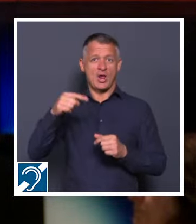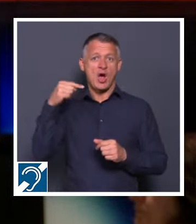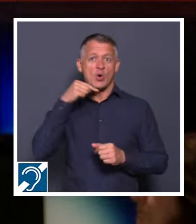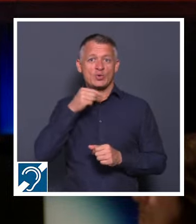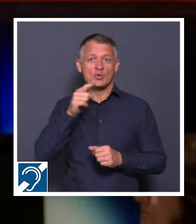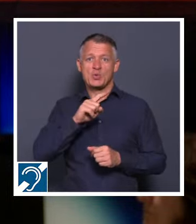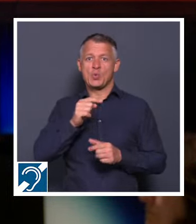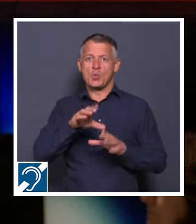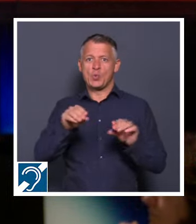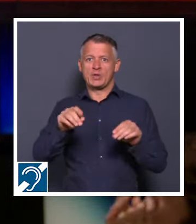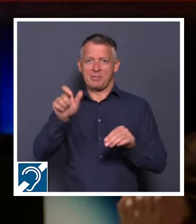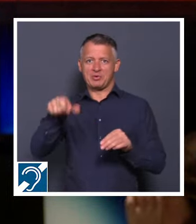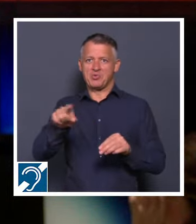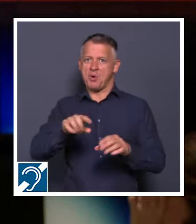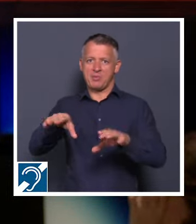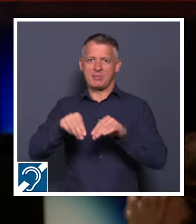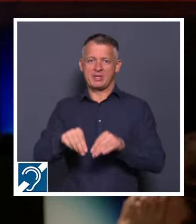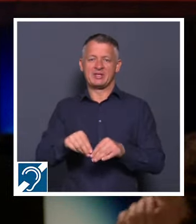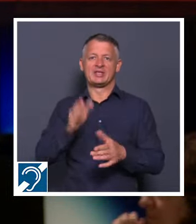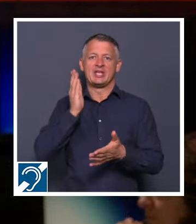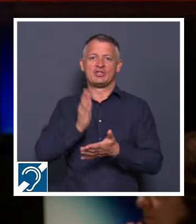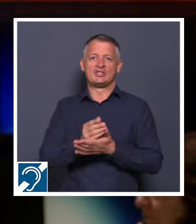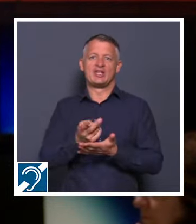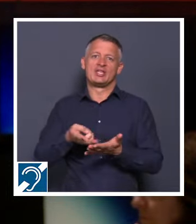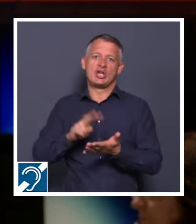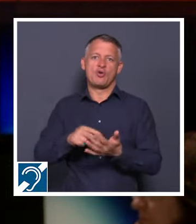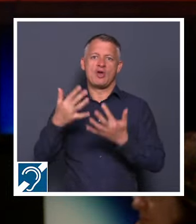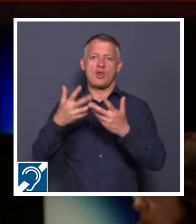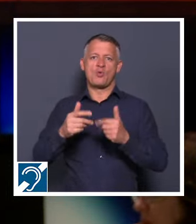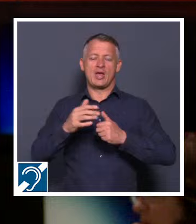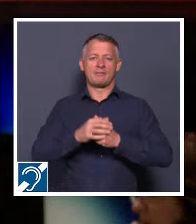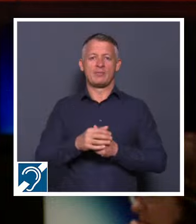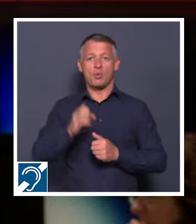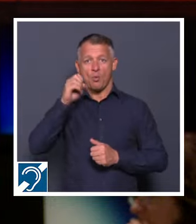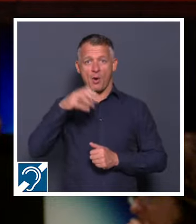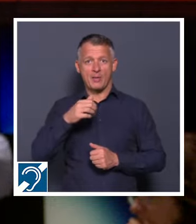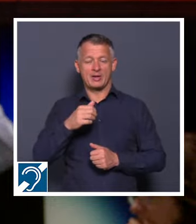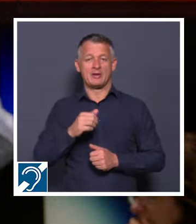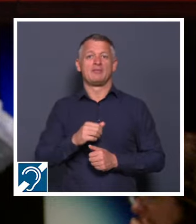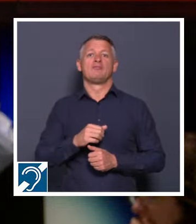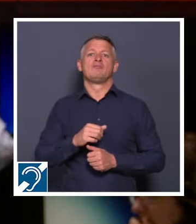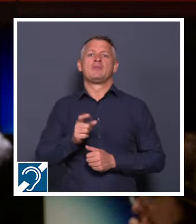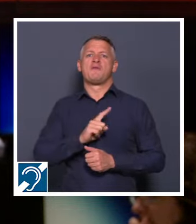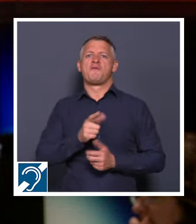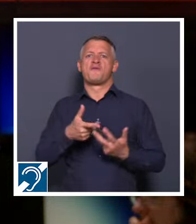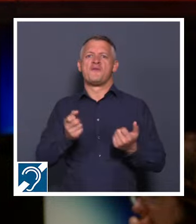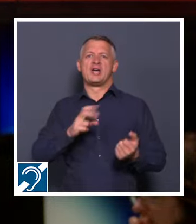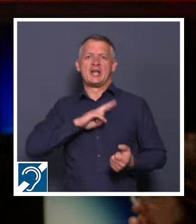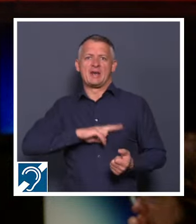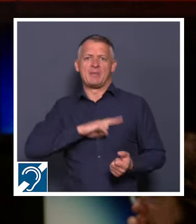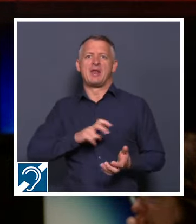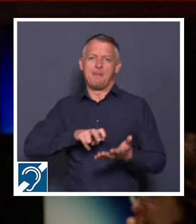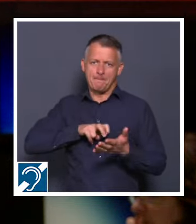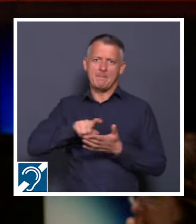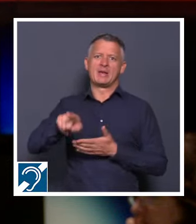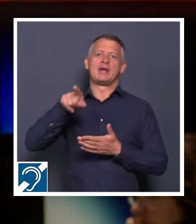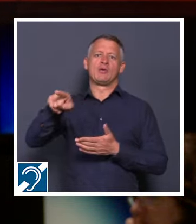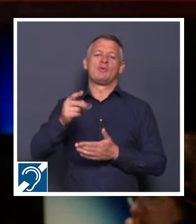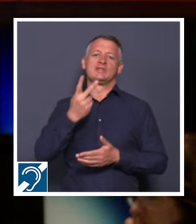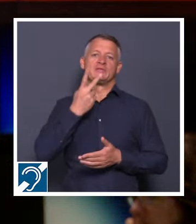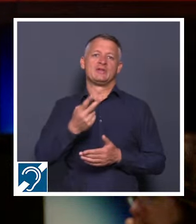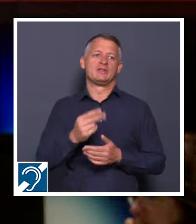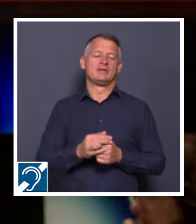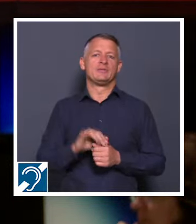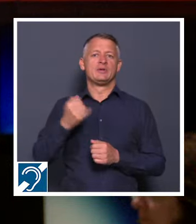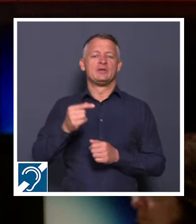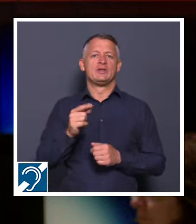primit deciziile de recalculare, cel puțin nu încă. Așa că nerăbdătorii oamenii merg să și le ridice singuri. Nu puțin sunt cei nemulțumiți de ceea ce